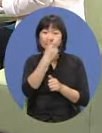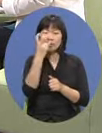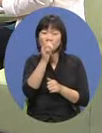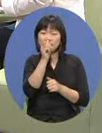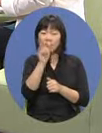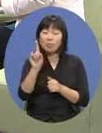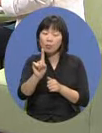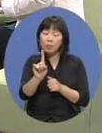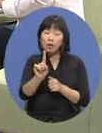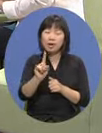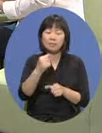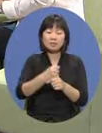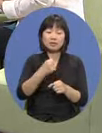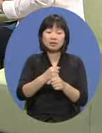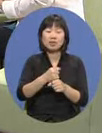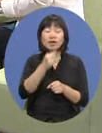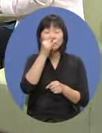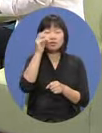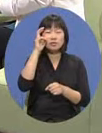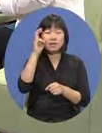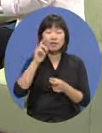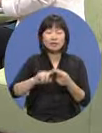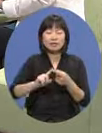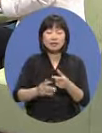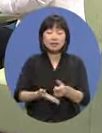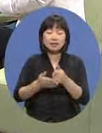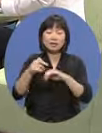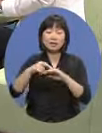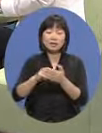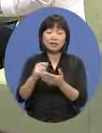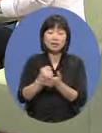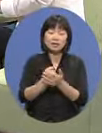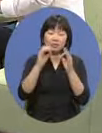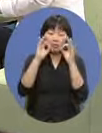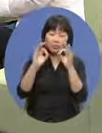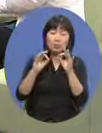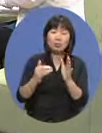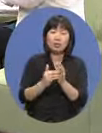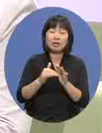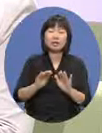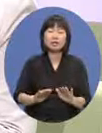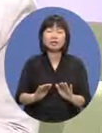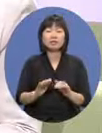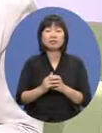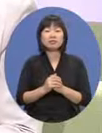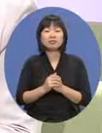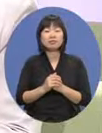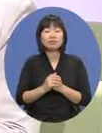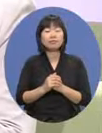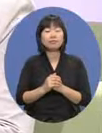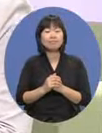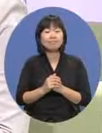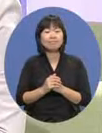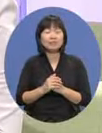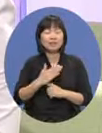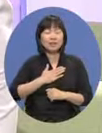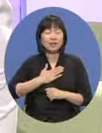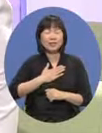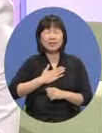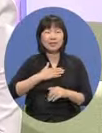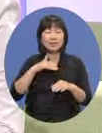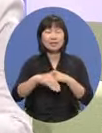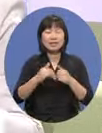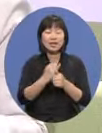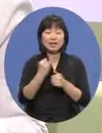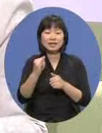똑똑하게 뭔가를 이렇게 만들어가는구나 여기에 대해서 기특한 마음으로 또 보고 그리고 또 이 세 그 이 이 감정형의